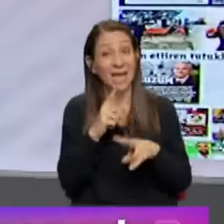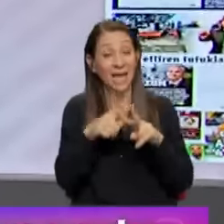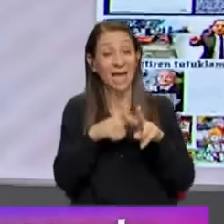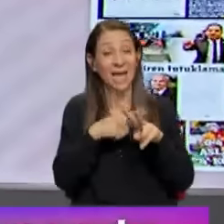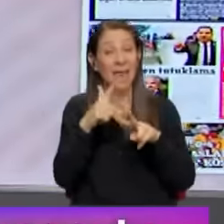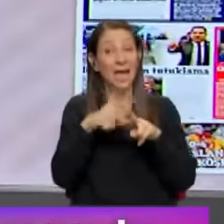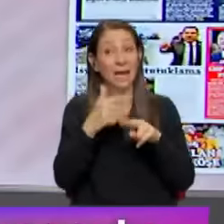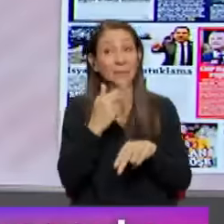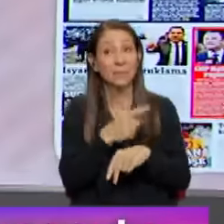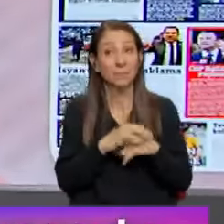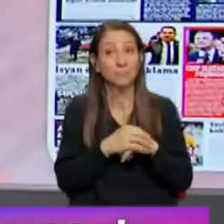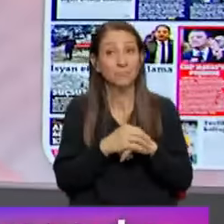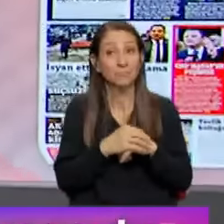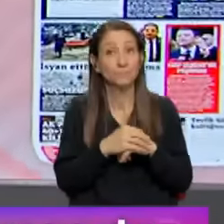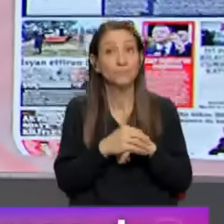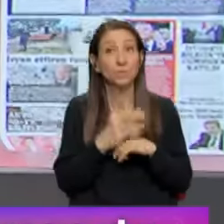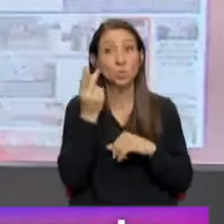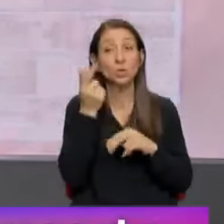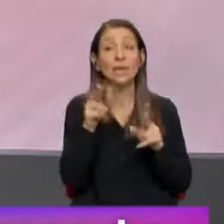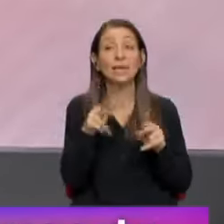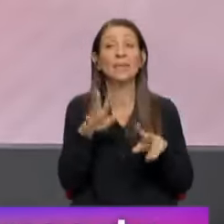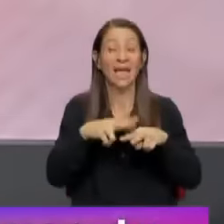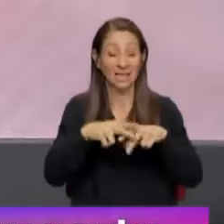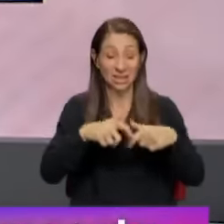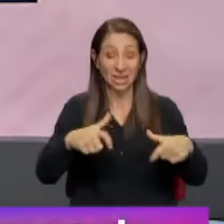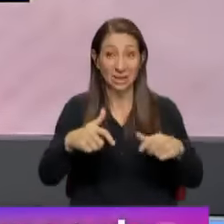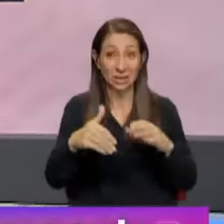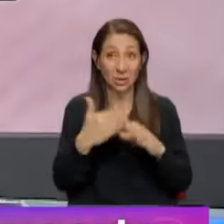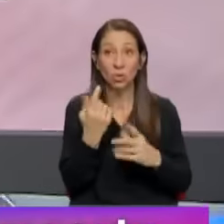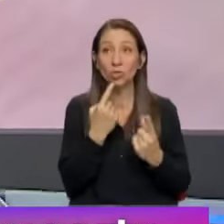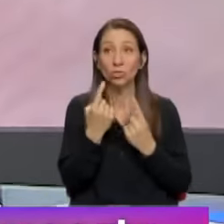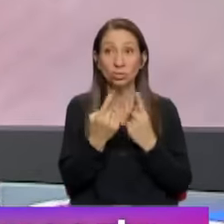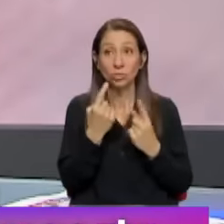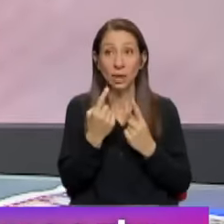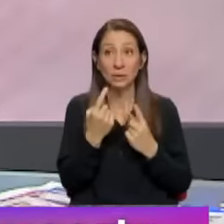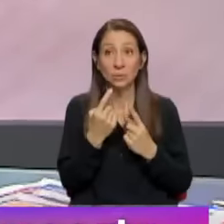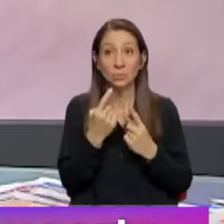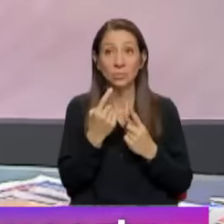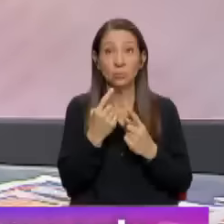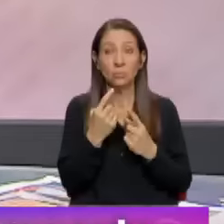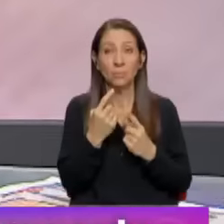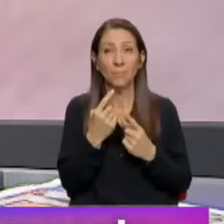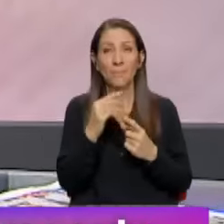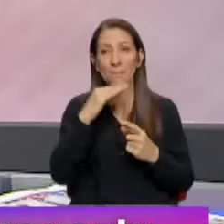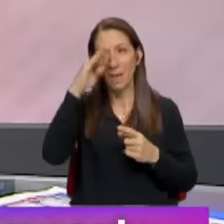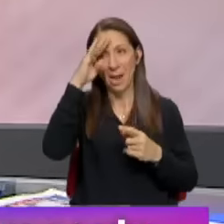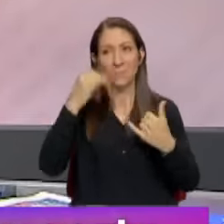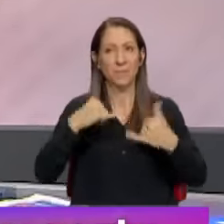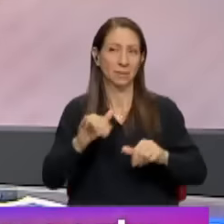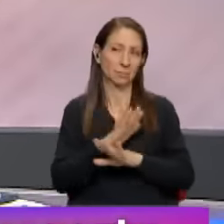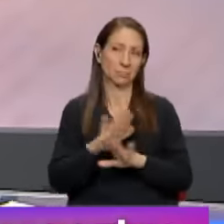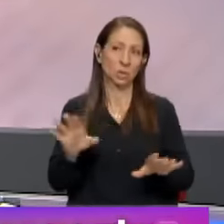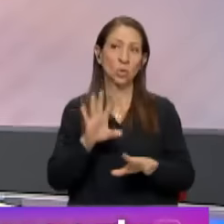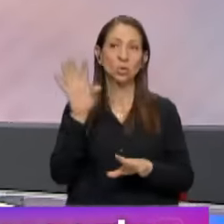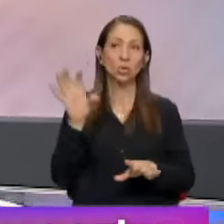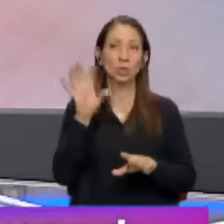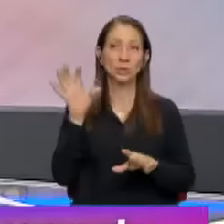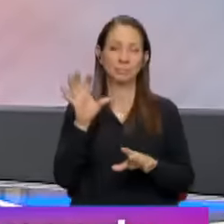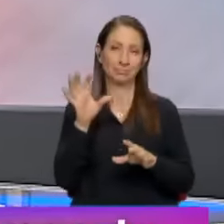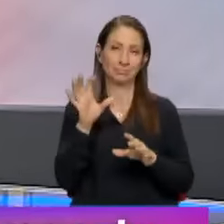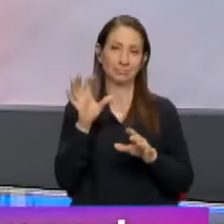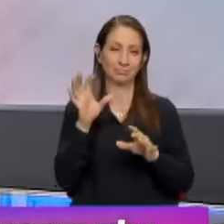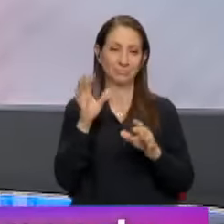Hanım'ın. Şimdi unutulacak gibi değil başlığı altında konuşurken bayram tatili geride kaldı.